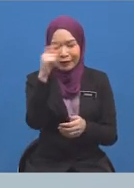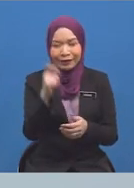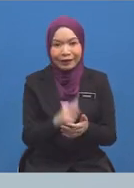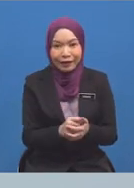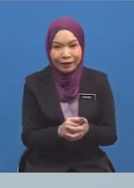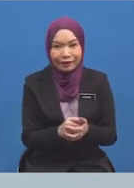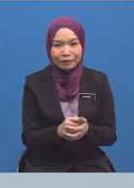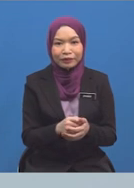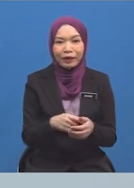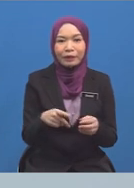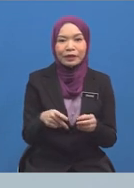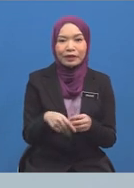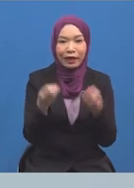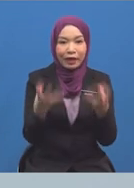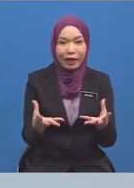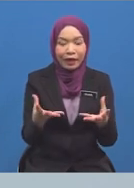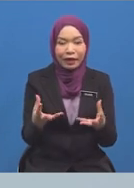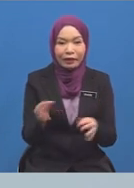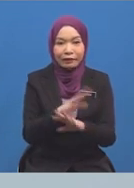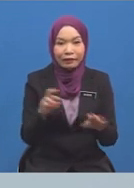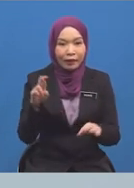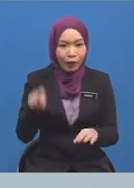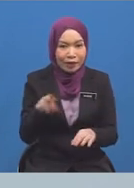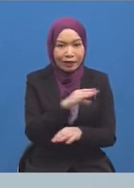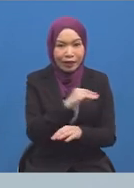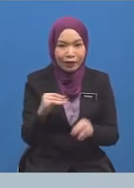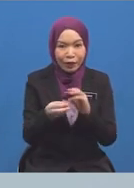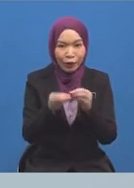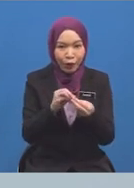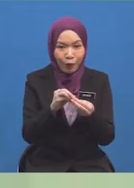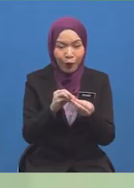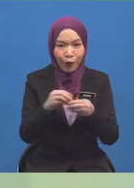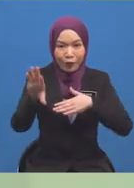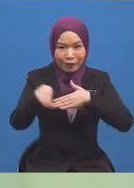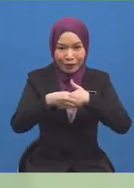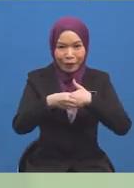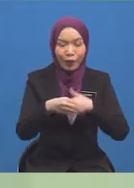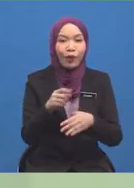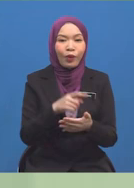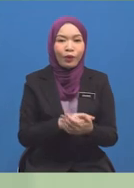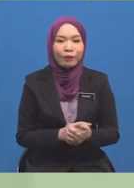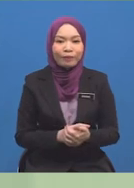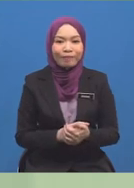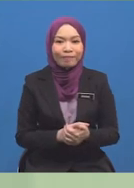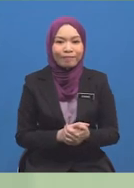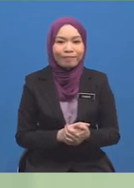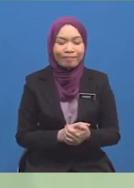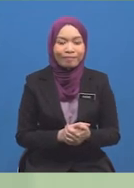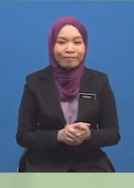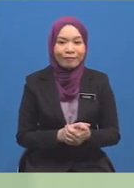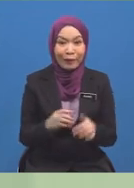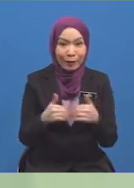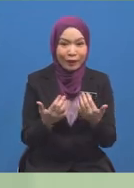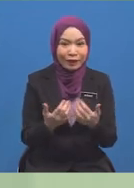bercampur apel berkaitannya ia boleh boleh tanya adalah bobok